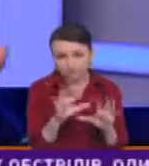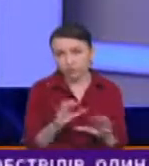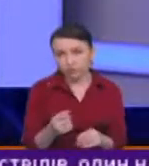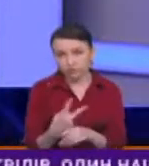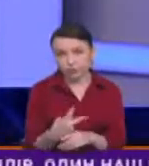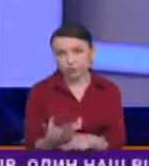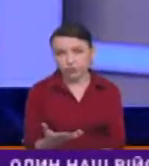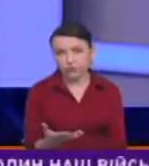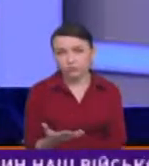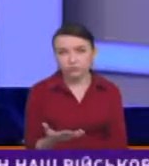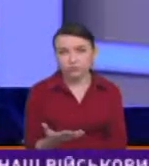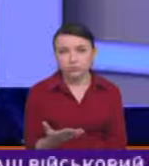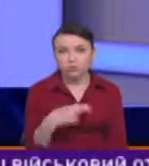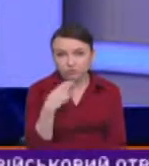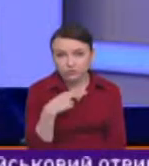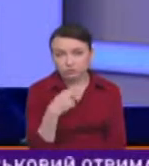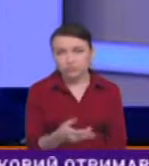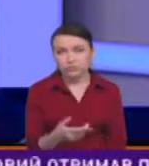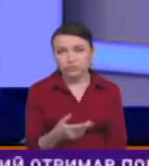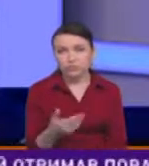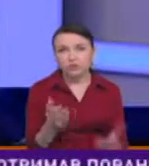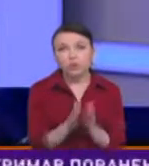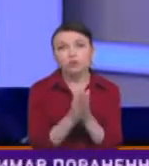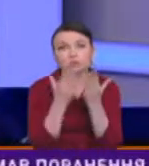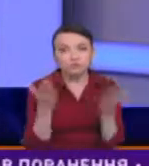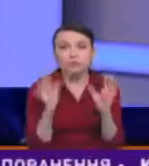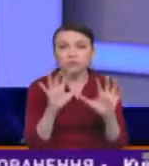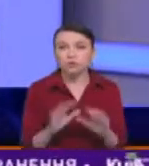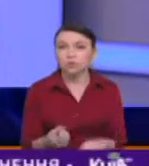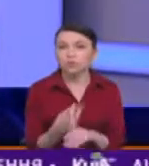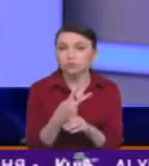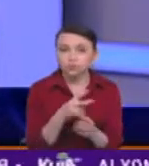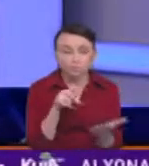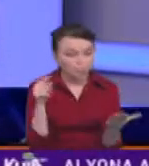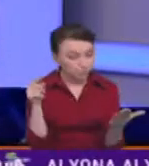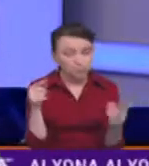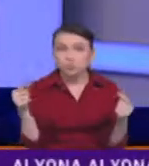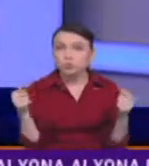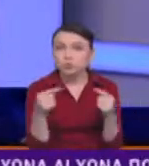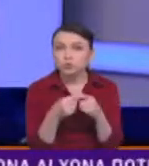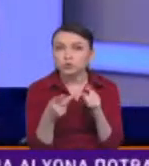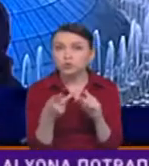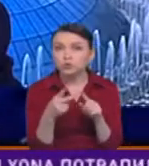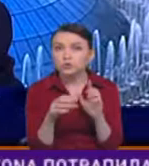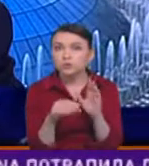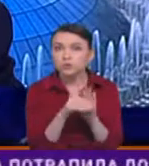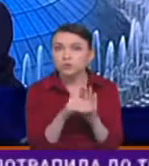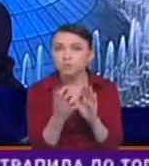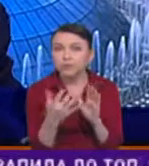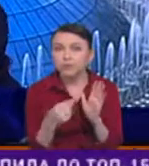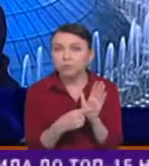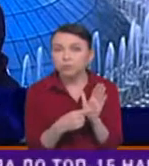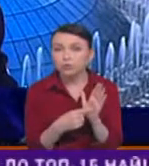люстрацію, отак буду. Я відкриваю закон про люстрацію. Ну, там точно, вдруге, здається, статті, п'ятий пункт. От